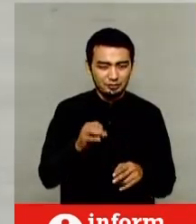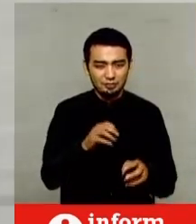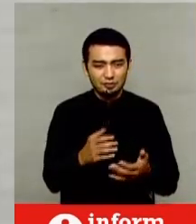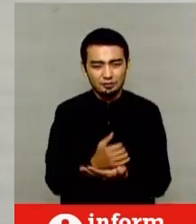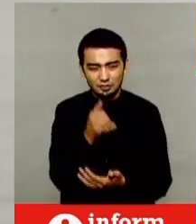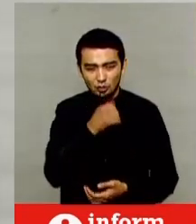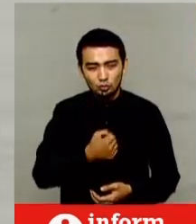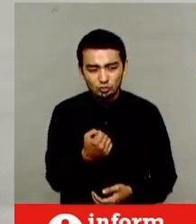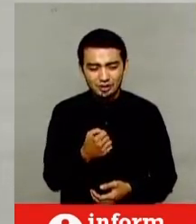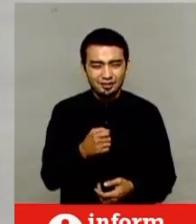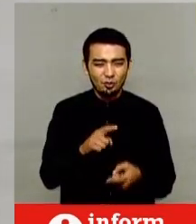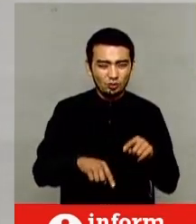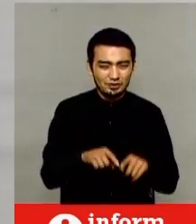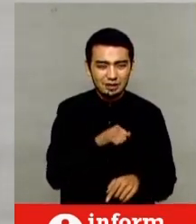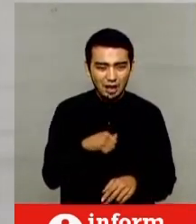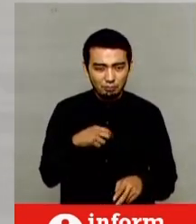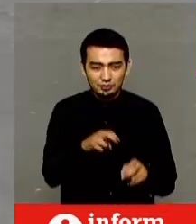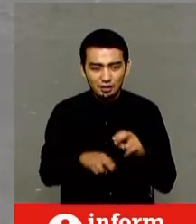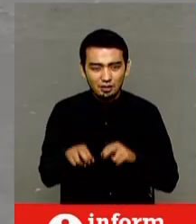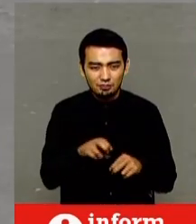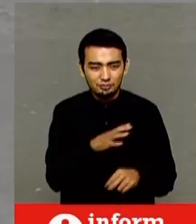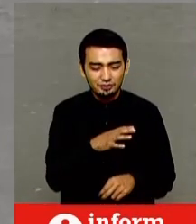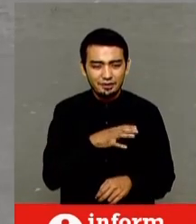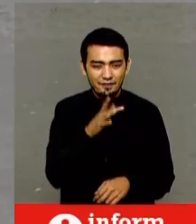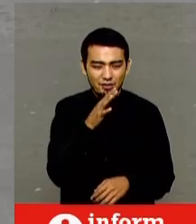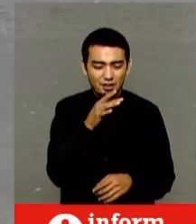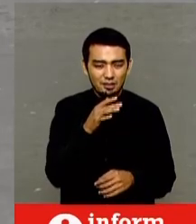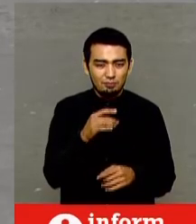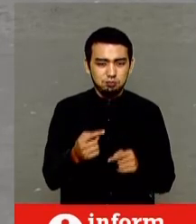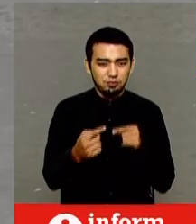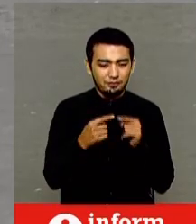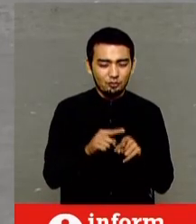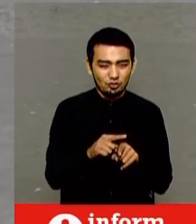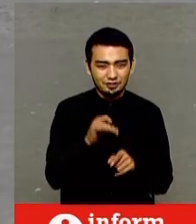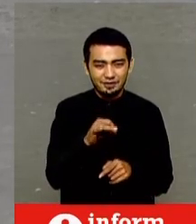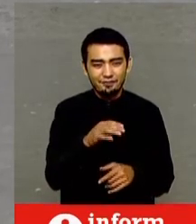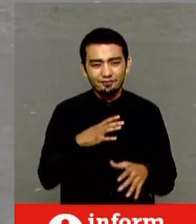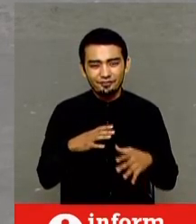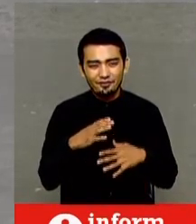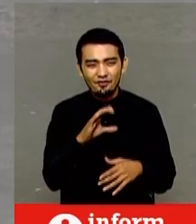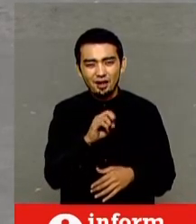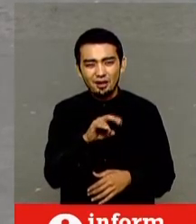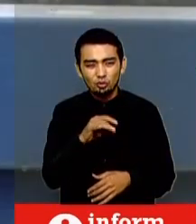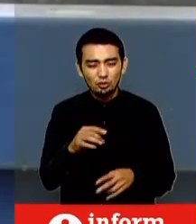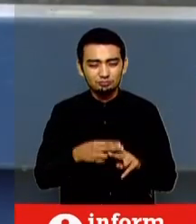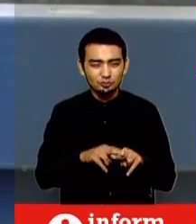сами искать их следы, часто беспокоясь, что время играет против них. Они обращаются к волонтерам, которые помогают собирать информацию,